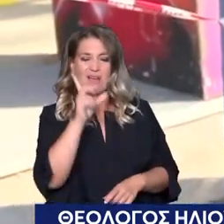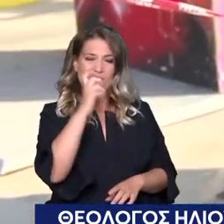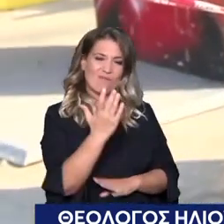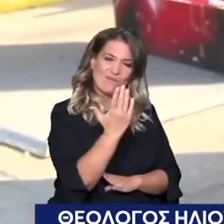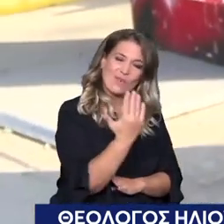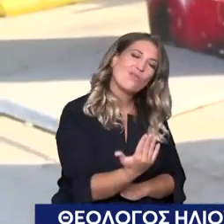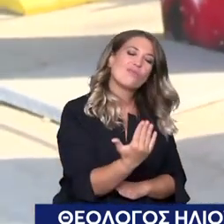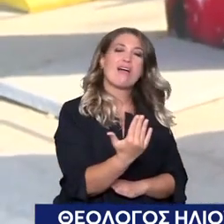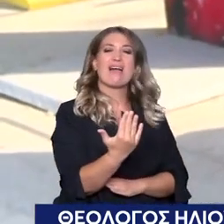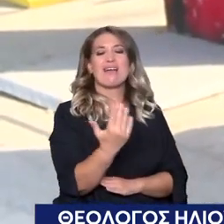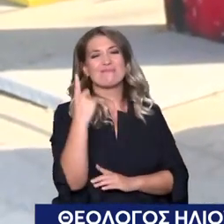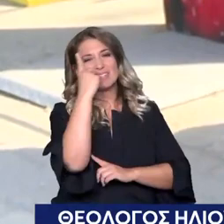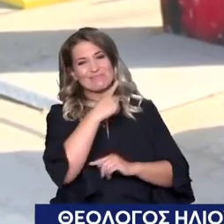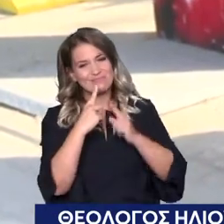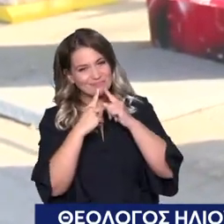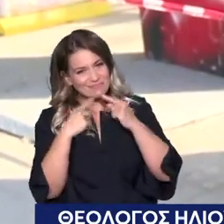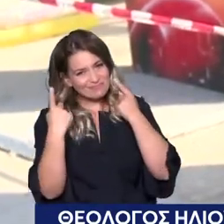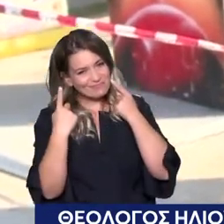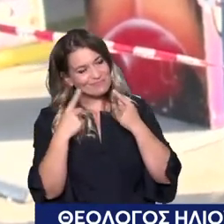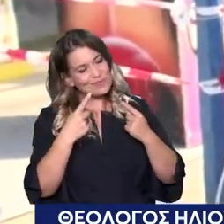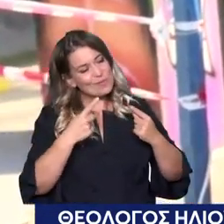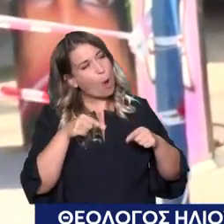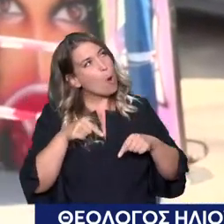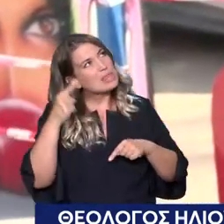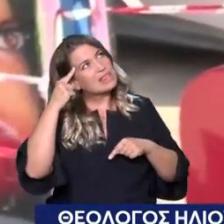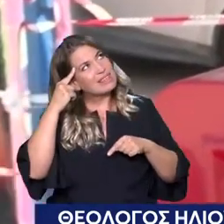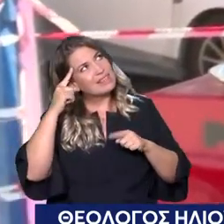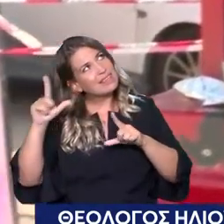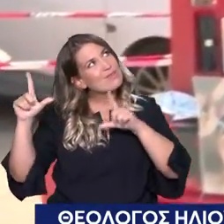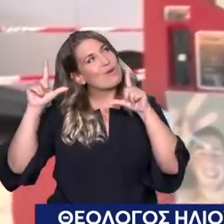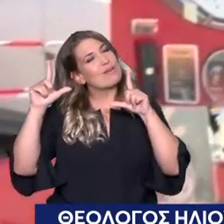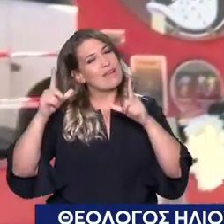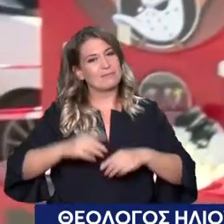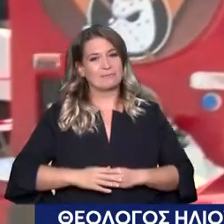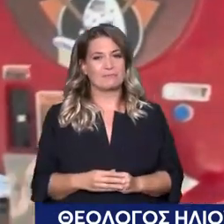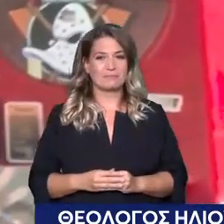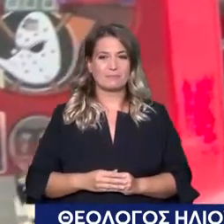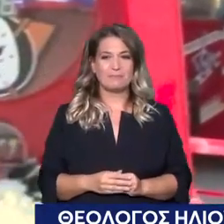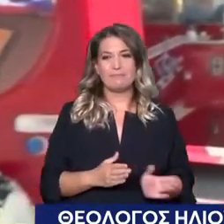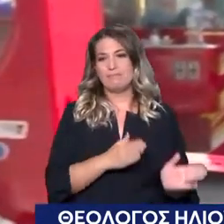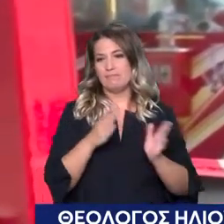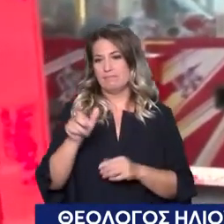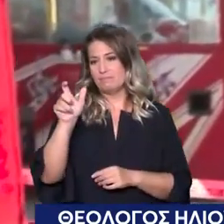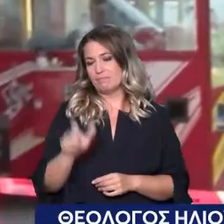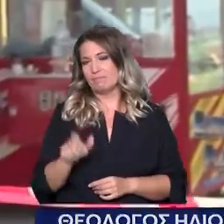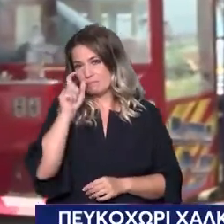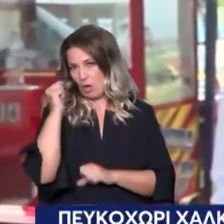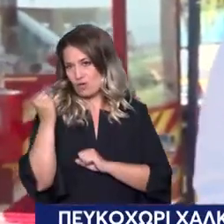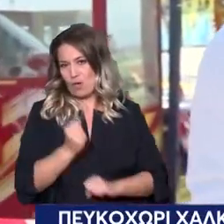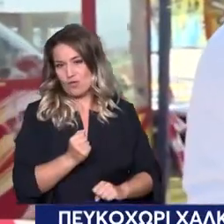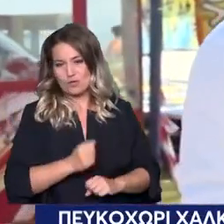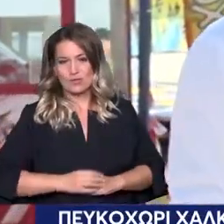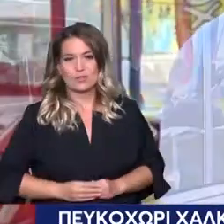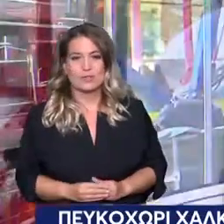Γιάννη, χαμογελαστός, έτσι όπως τον θυμούνται όλοι. Κύριε Γιώργο, καλησπέρα σας. Καλησπέρα. Καλησπέρα. Κύριε